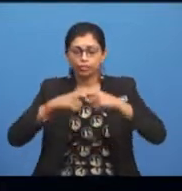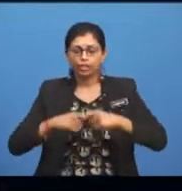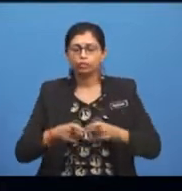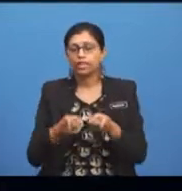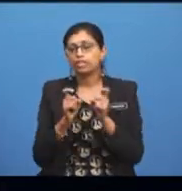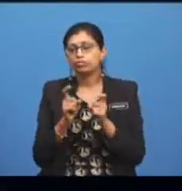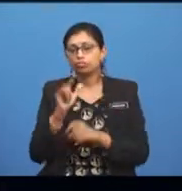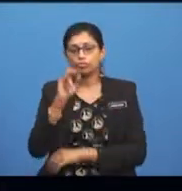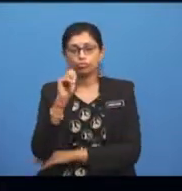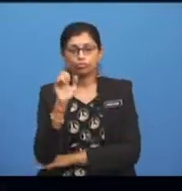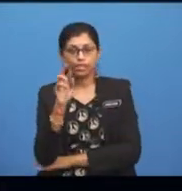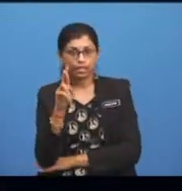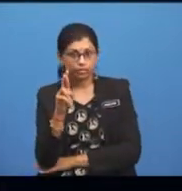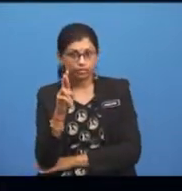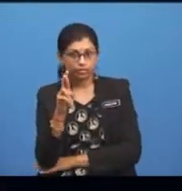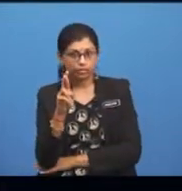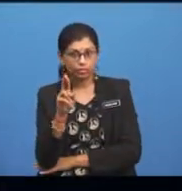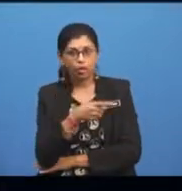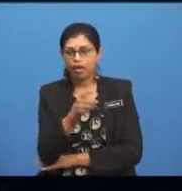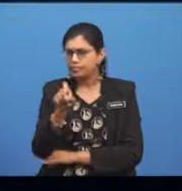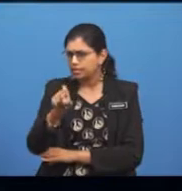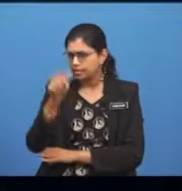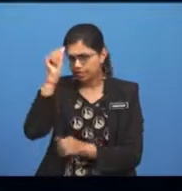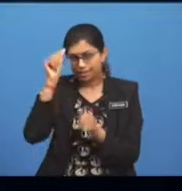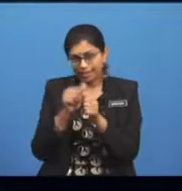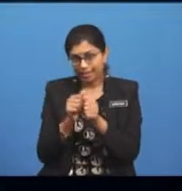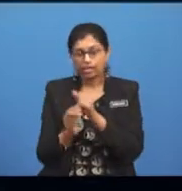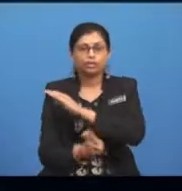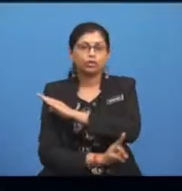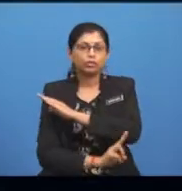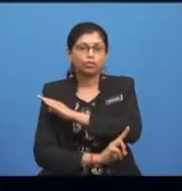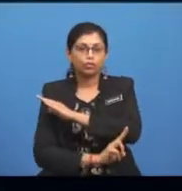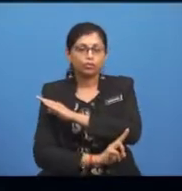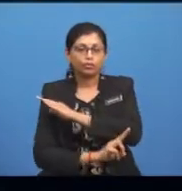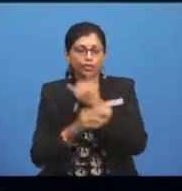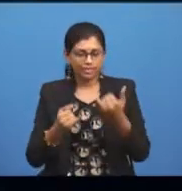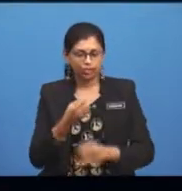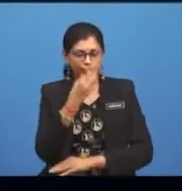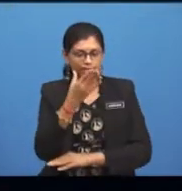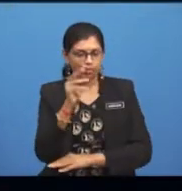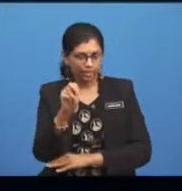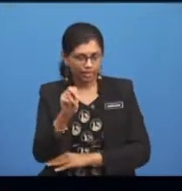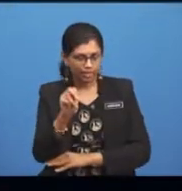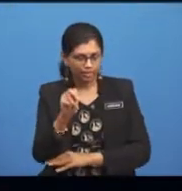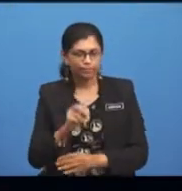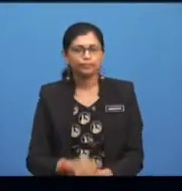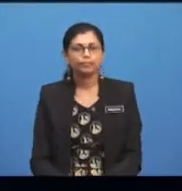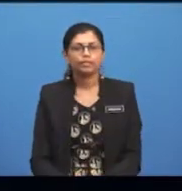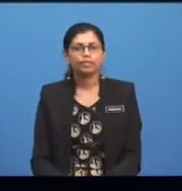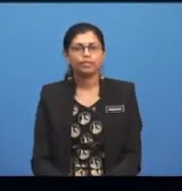ini? Tentu murid-murid ingat tentang hukum yang akan cikgu nyatakan ini.